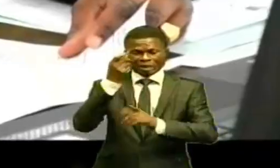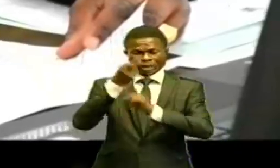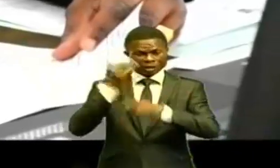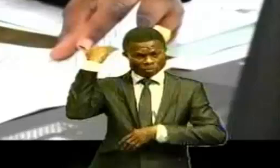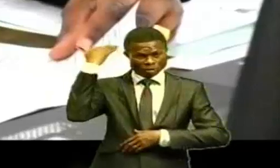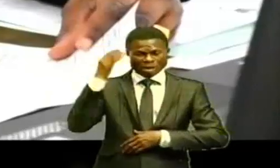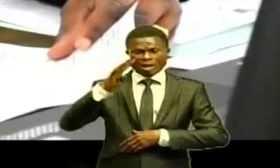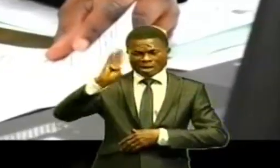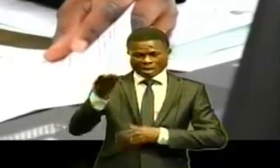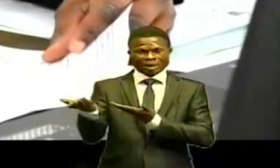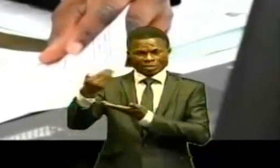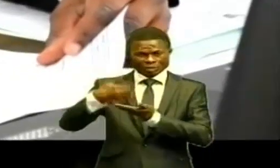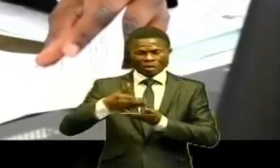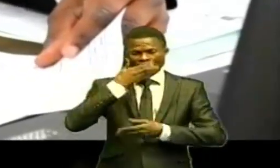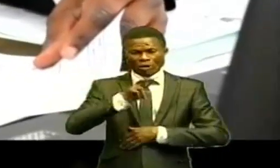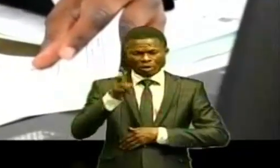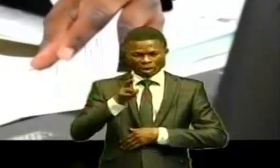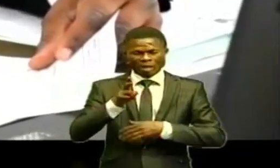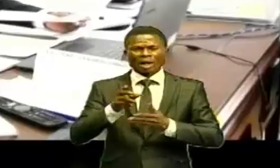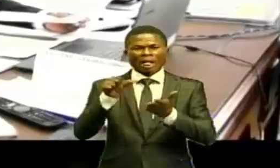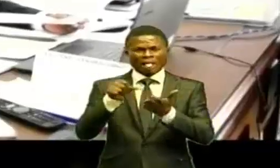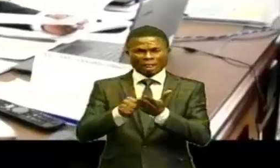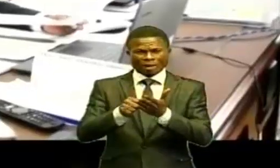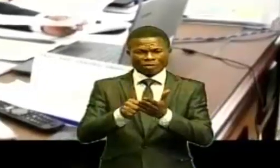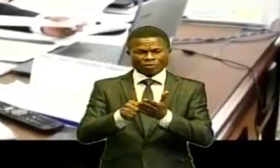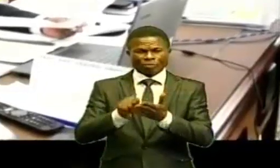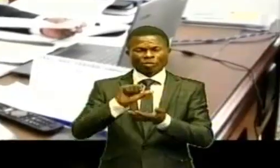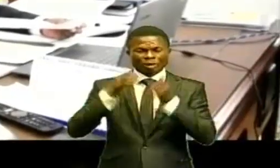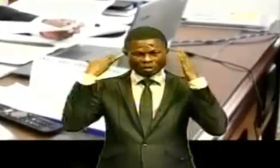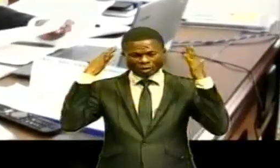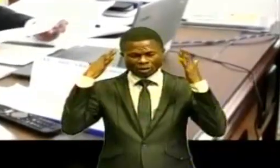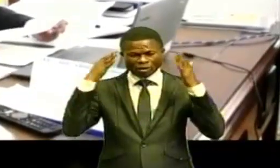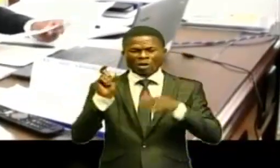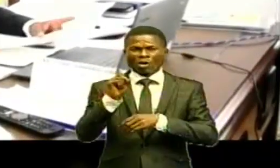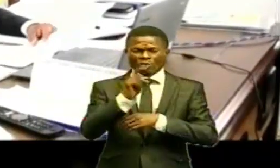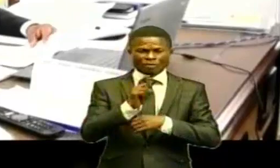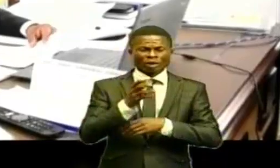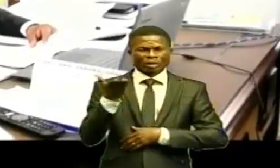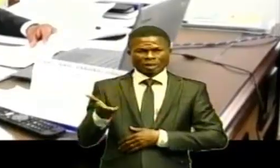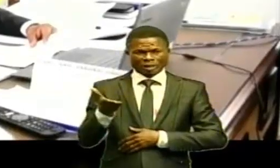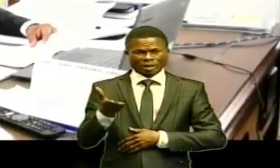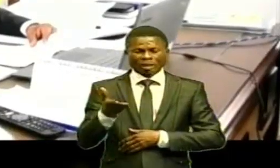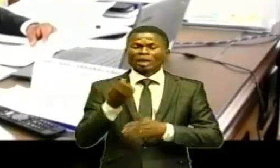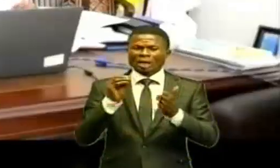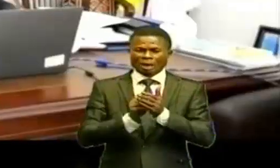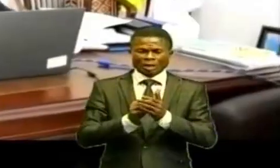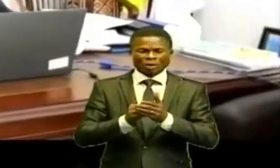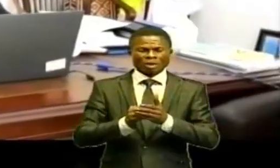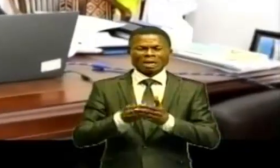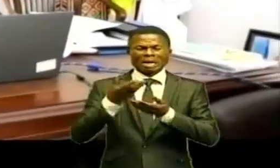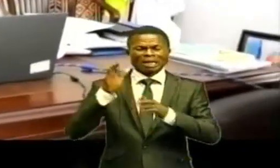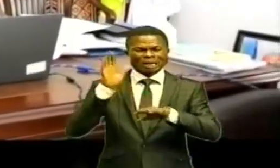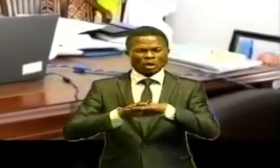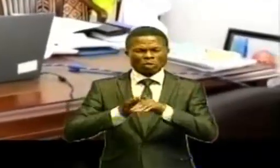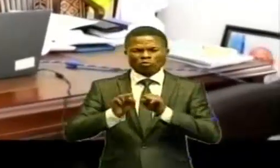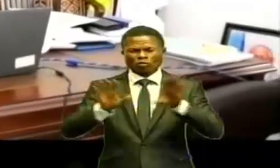dernier de la quatrième vague et la notification de la circulation du variant Omicron. Ces derniers, très contagieux,